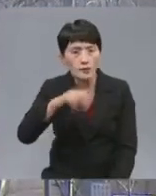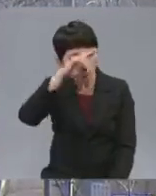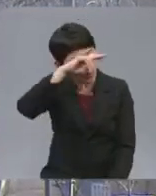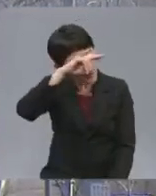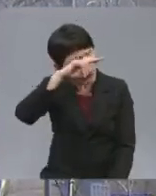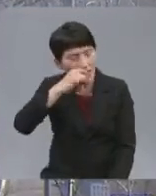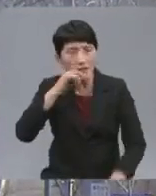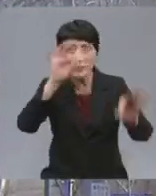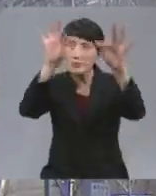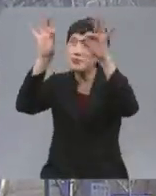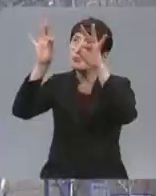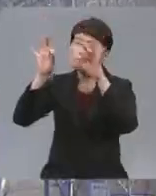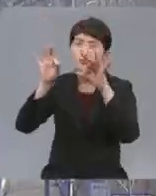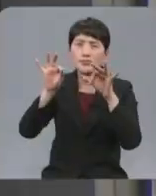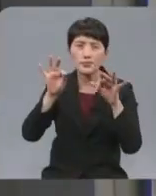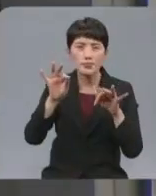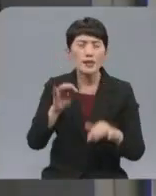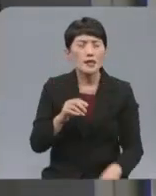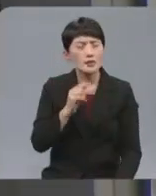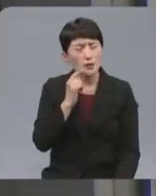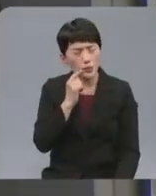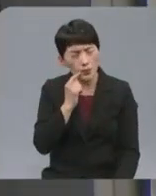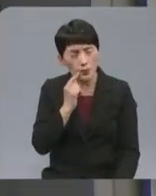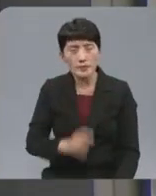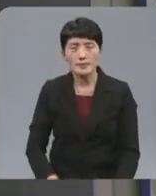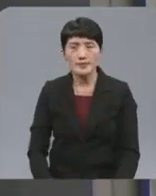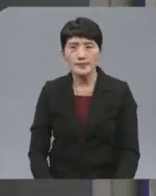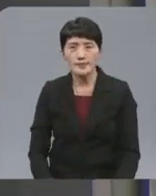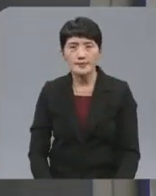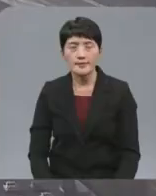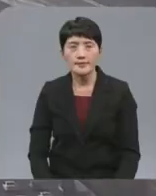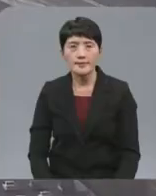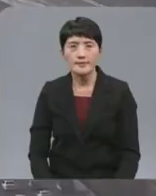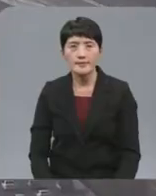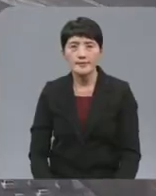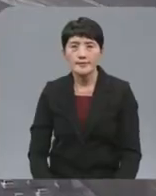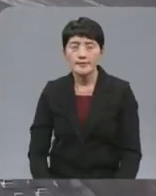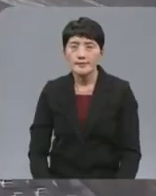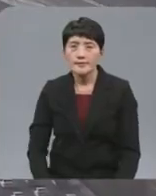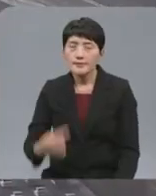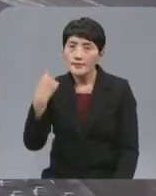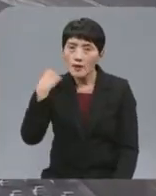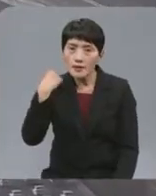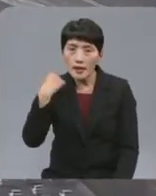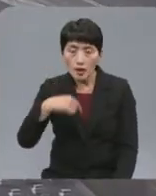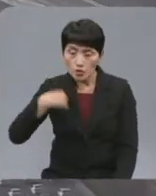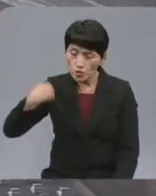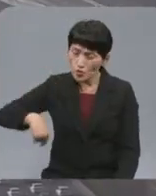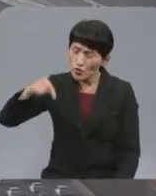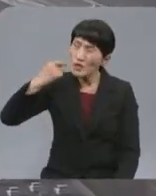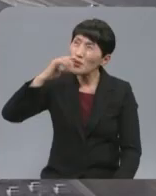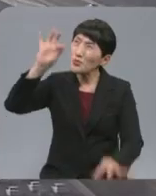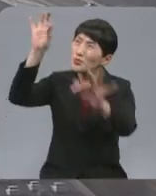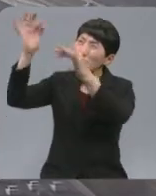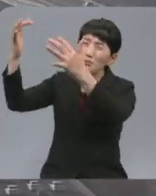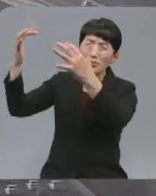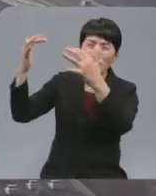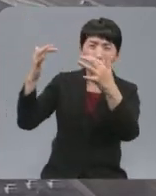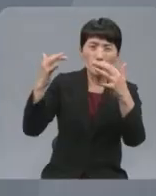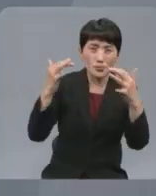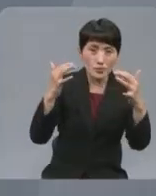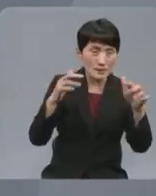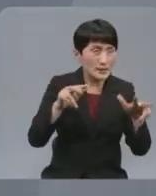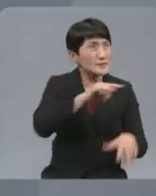пожилым людям и людям с респираторными заболеваниями рекомендуется по возможности воздержаться от